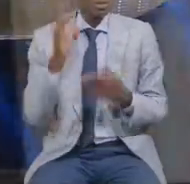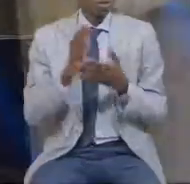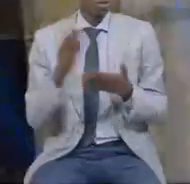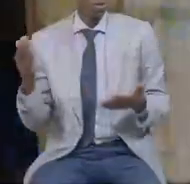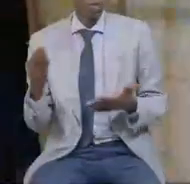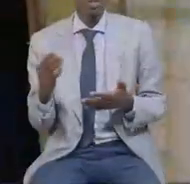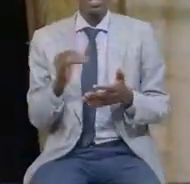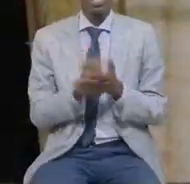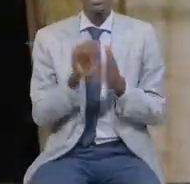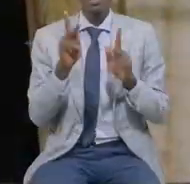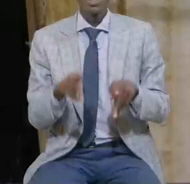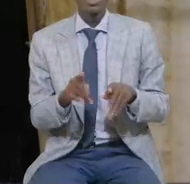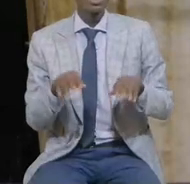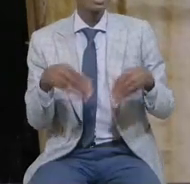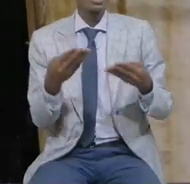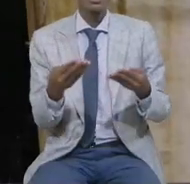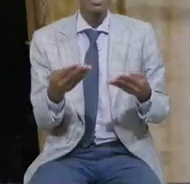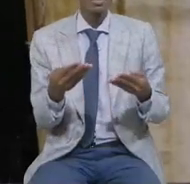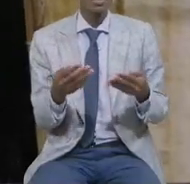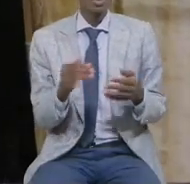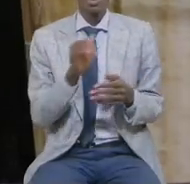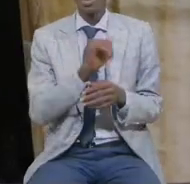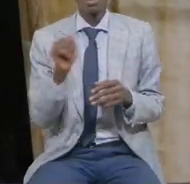Il a dit quelque chose comme